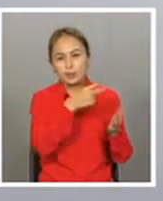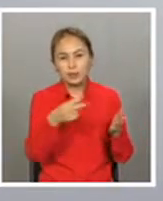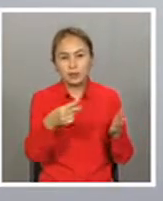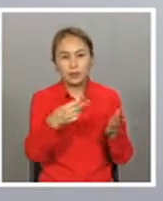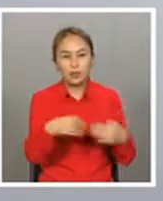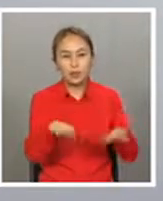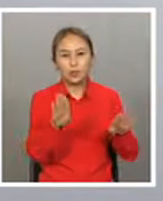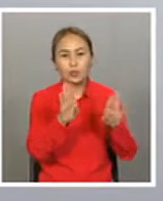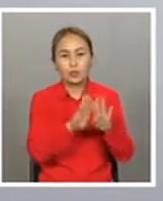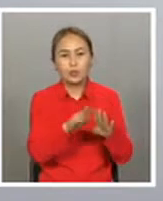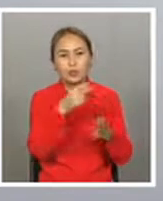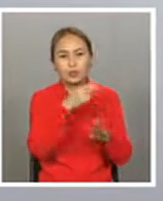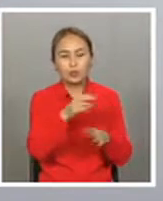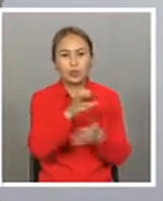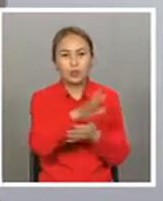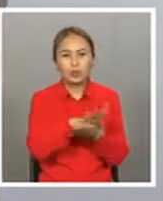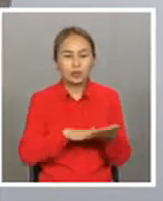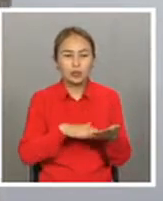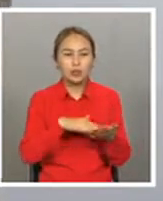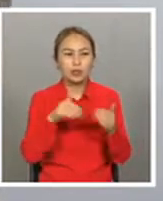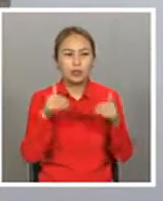осы теңдеуімді әрі қарай шығарамын.